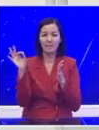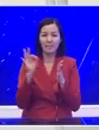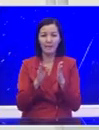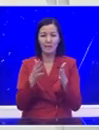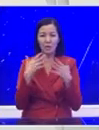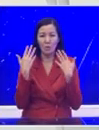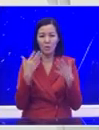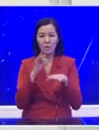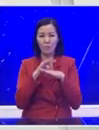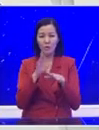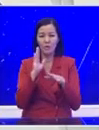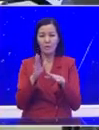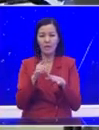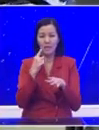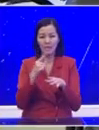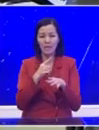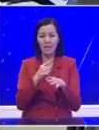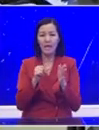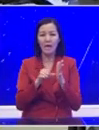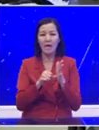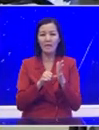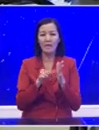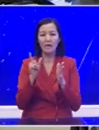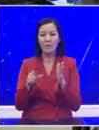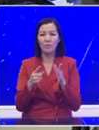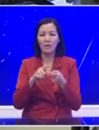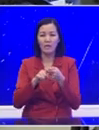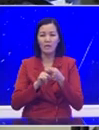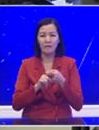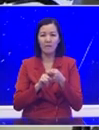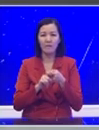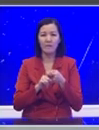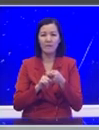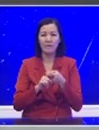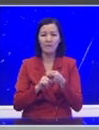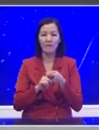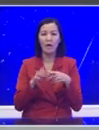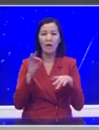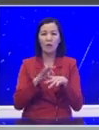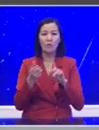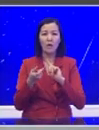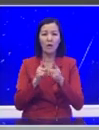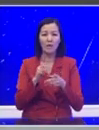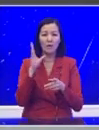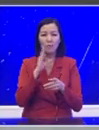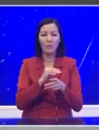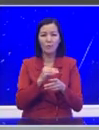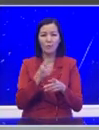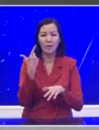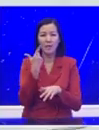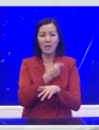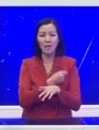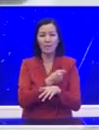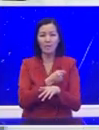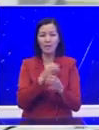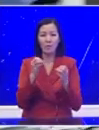өтетінін анықтады. Алайда 6 науқастың біреуінде инфекция күрделі ауруға айналуы мүмкін дейді. Екпе сынағына Темз